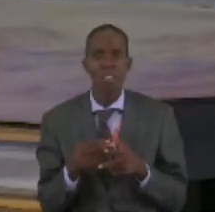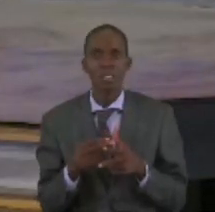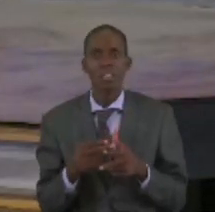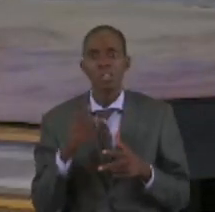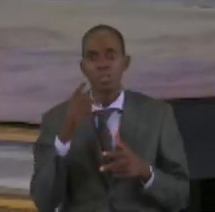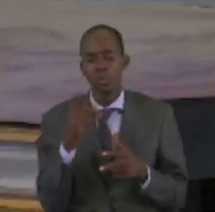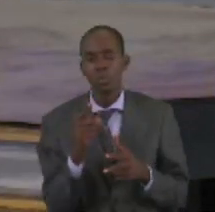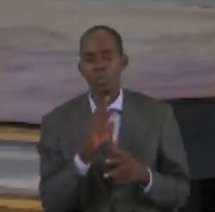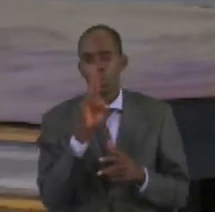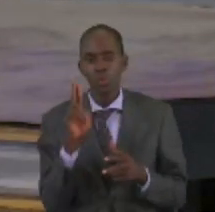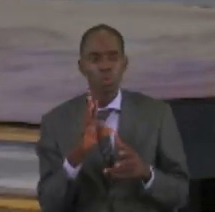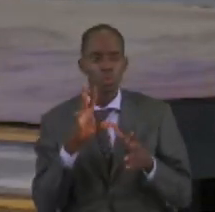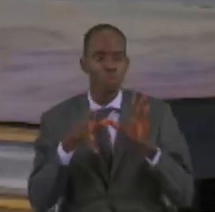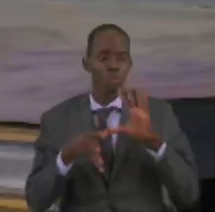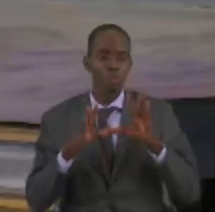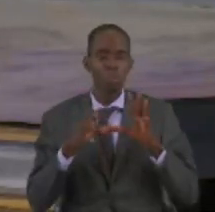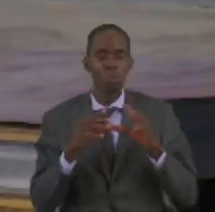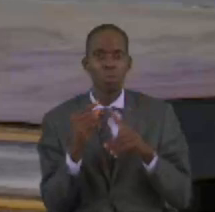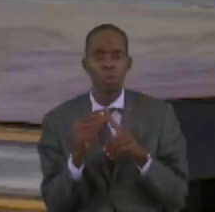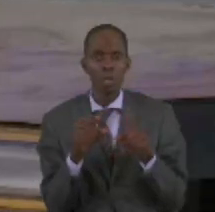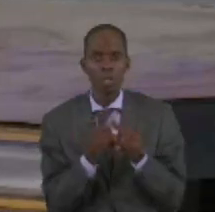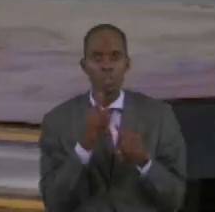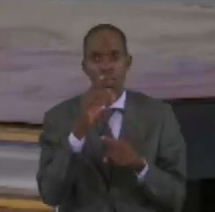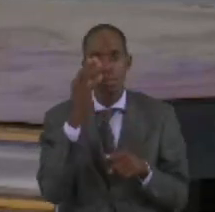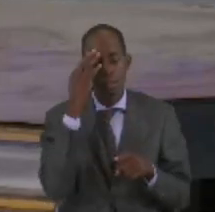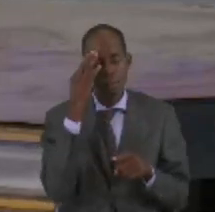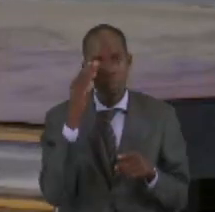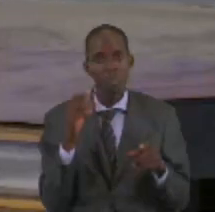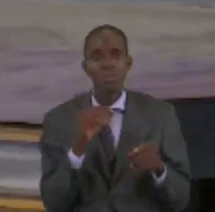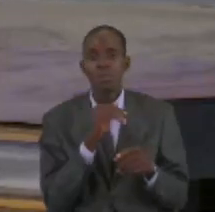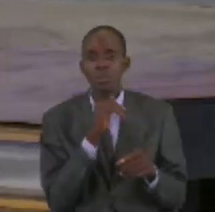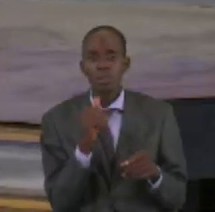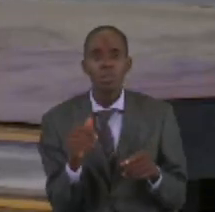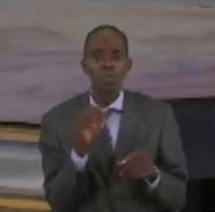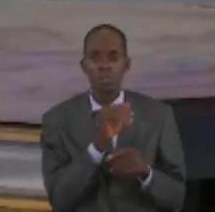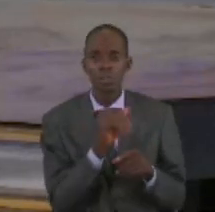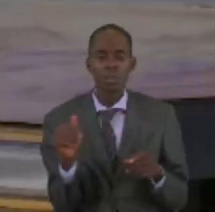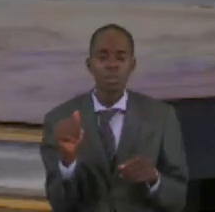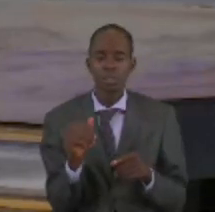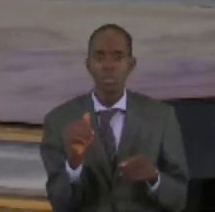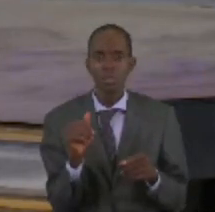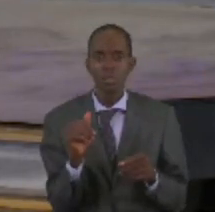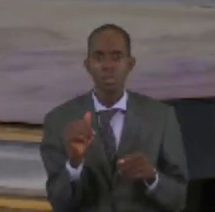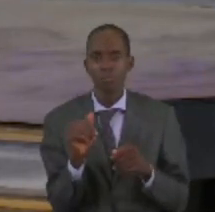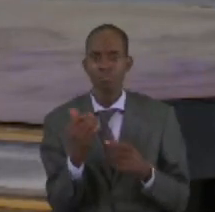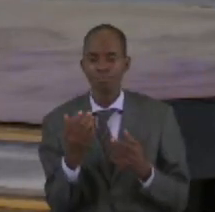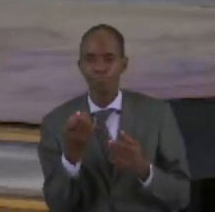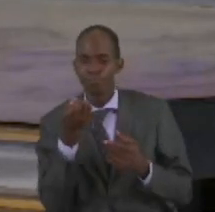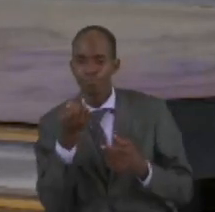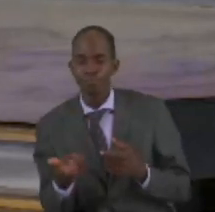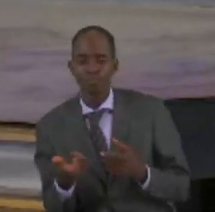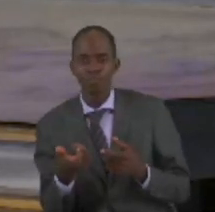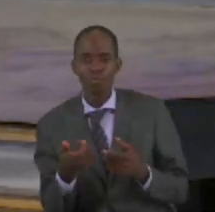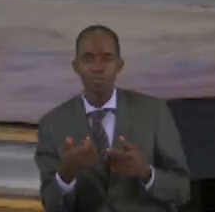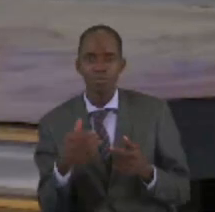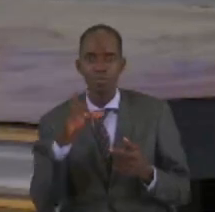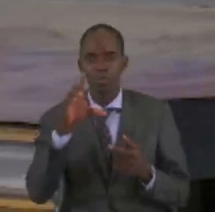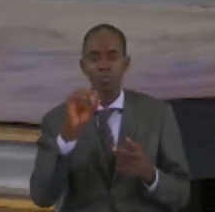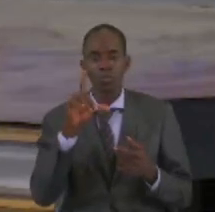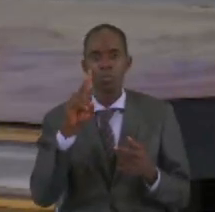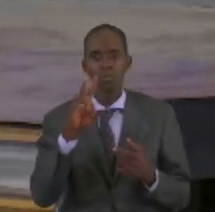nous n'avons usé de paroles flatteuses comme vous le savez. Jamais nous n'avons eu